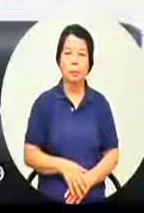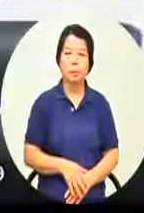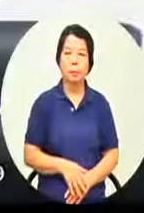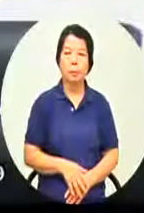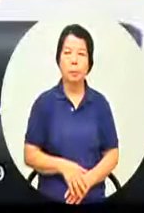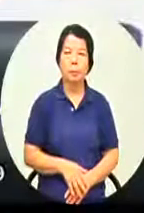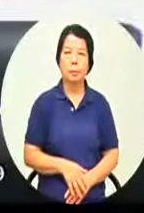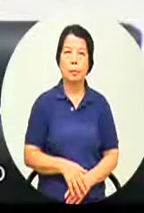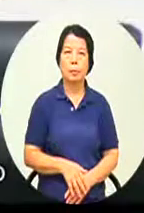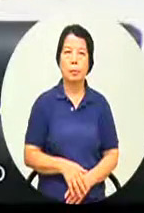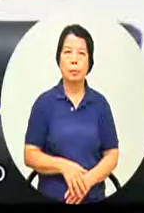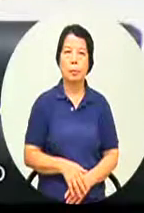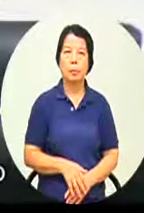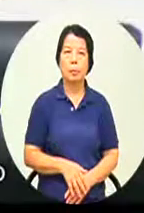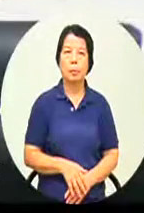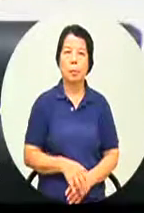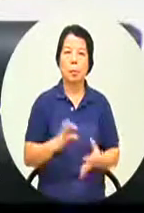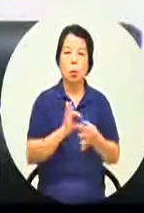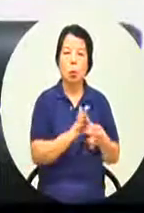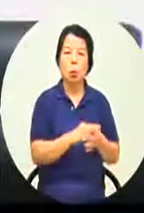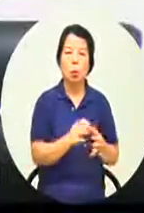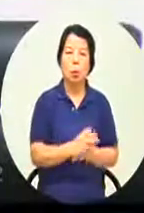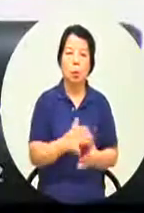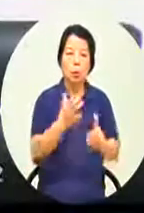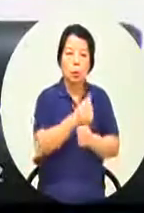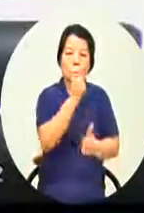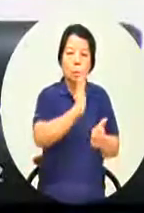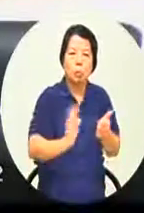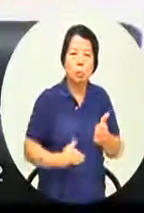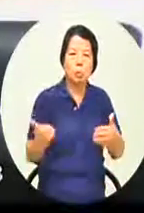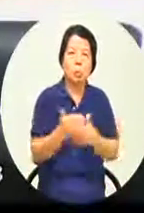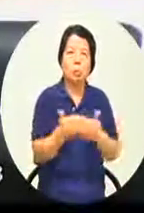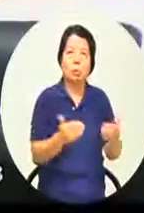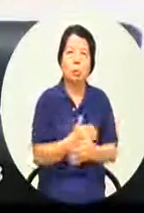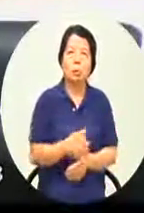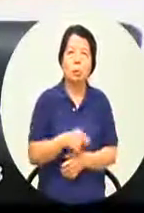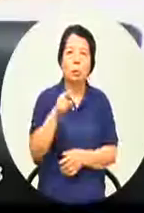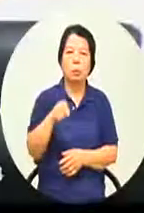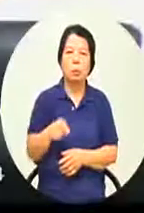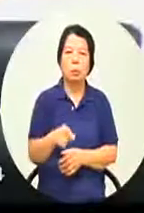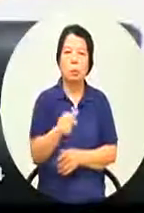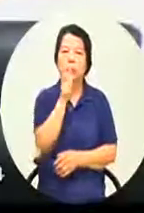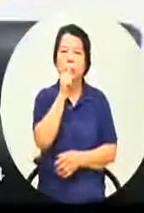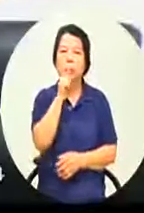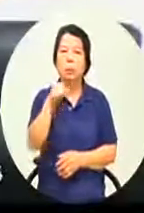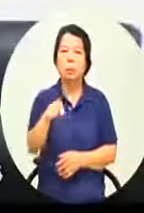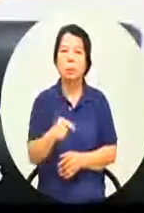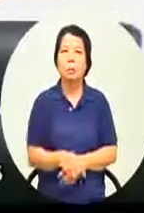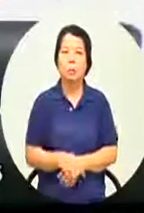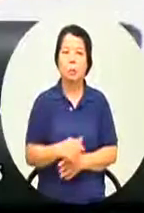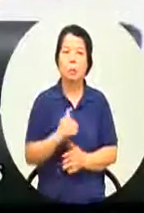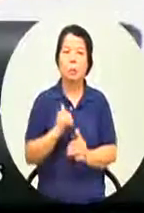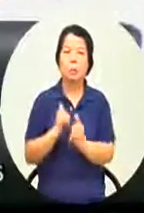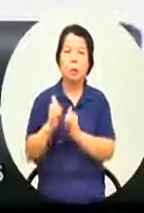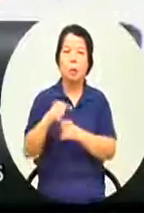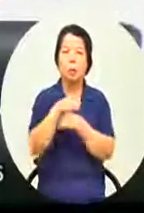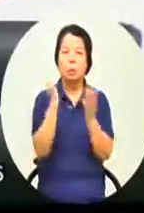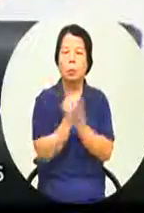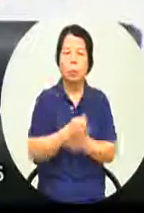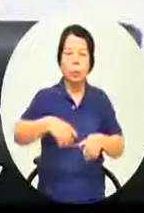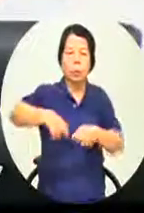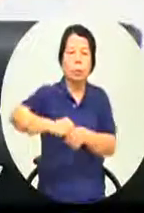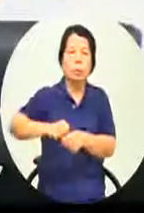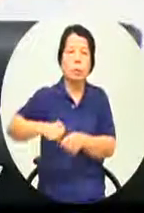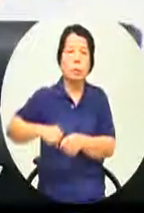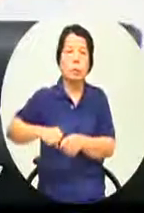说为了生态交通当地高雄人不能骑自己的乌多麦